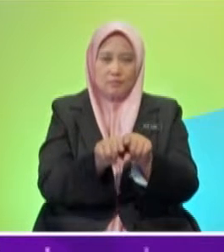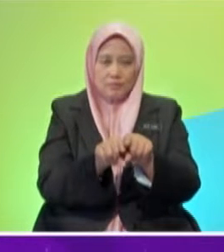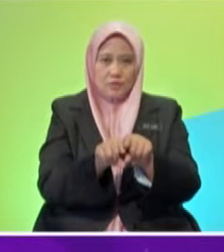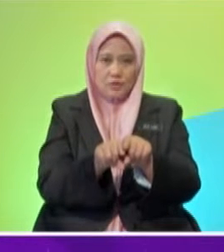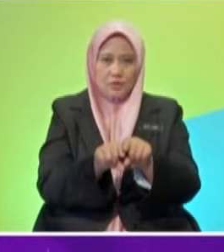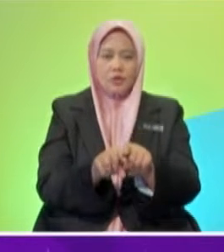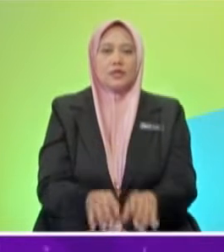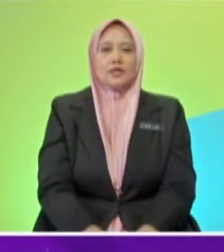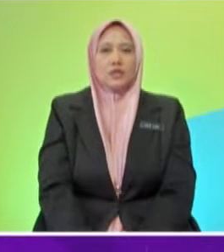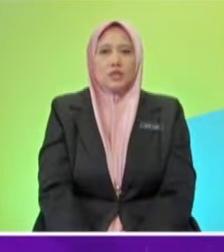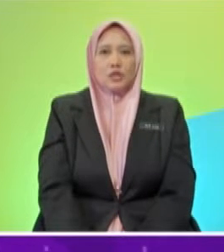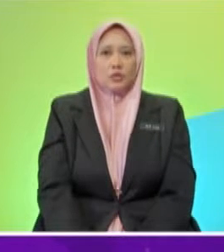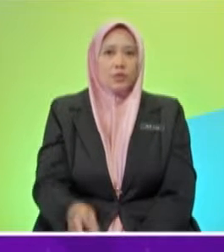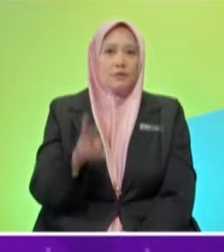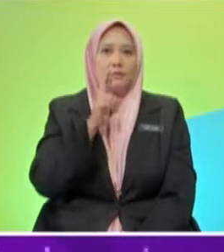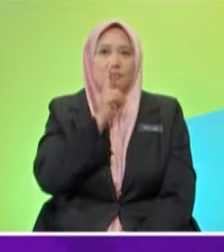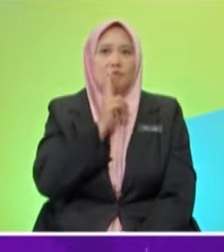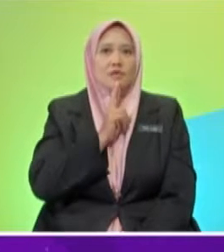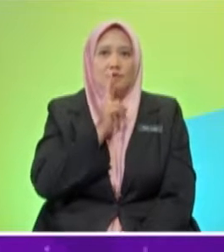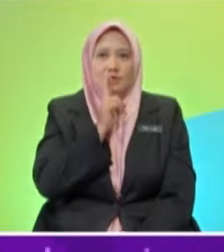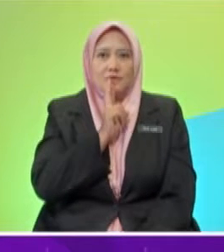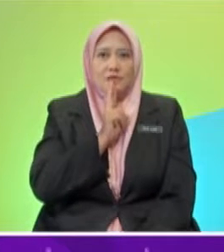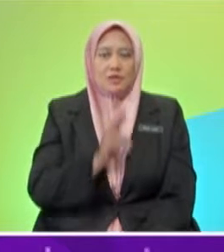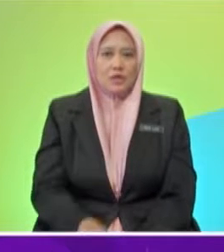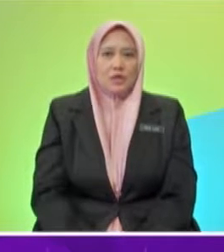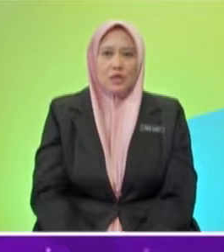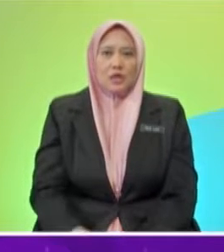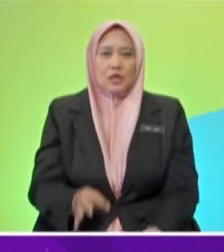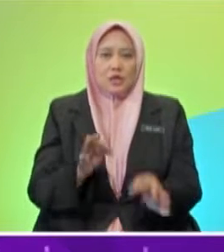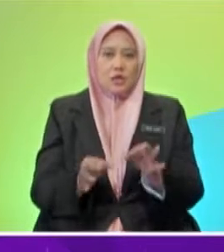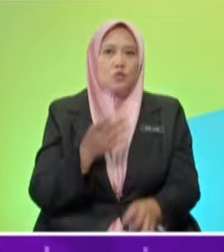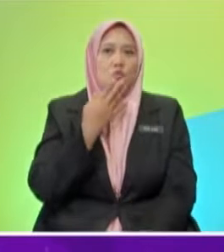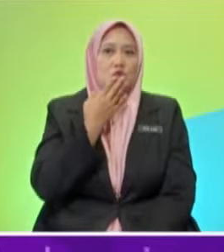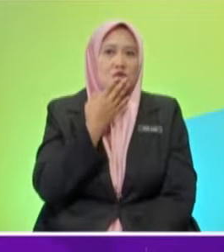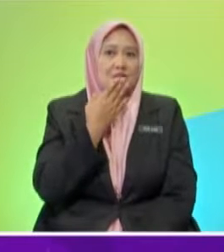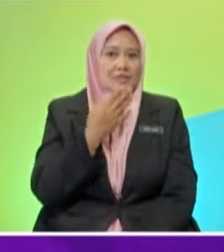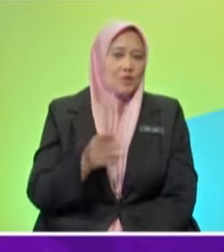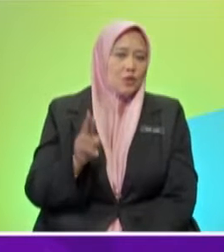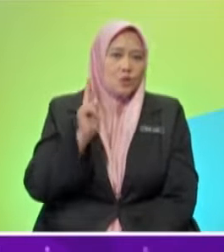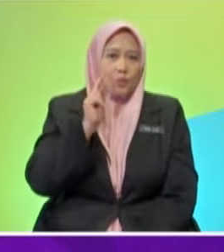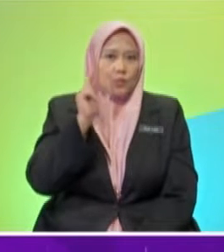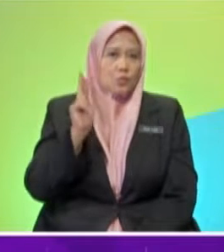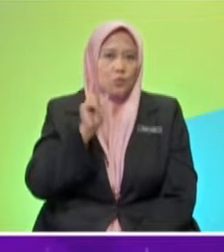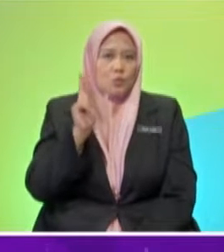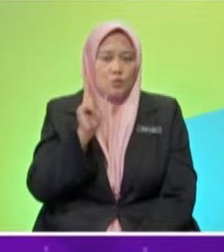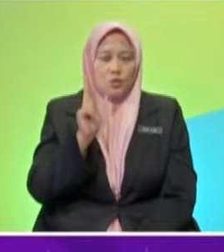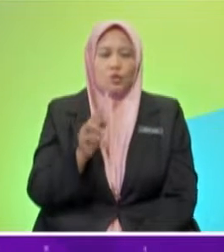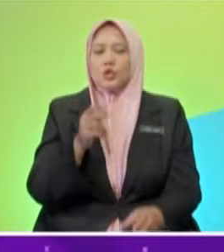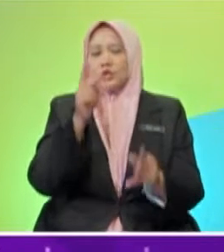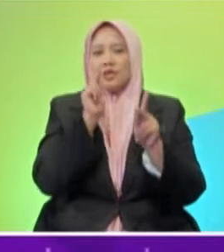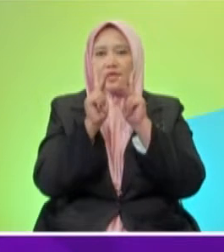utama manakala ya banyak ungu itu merupakan kata kerja jadi untuk ini utama peringkat satu